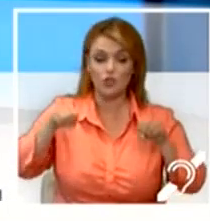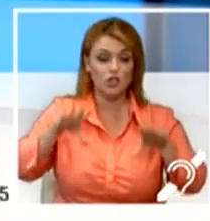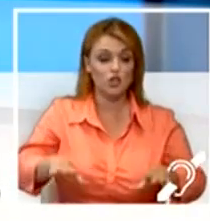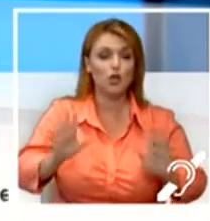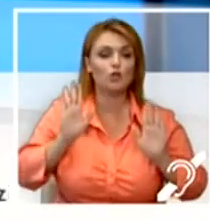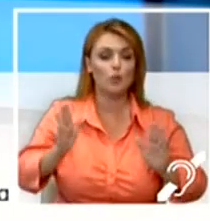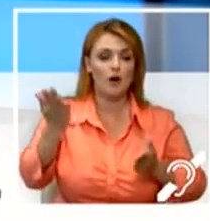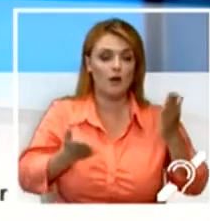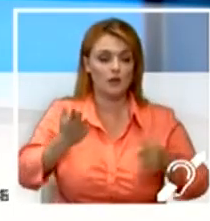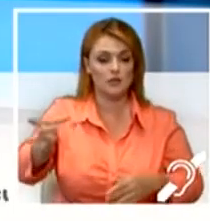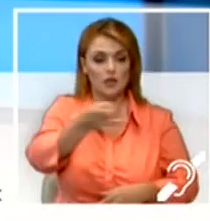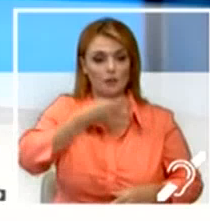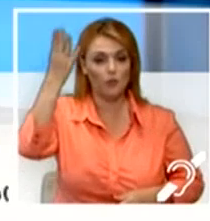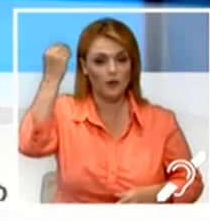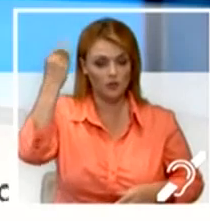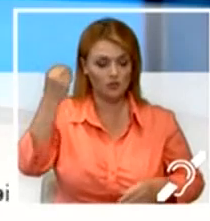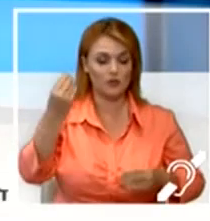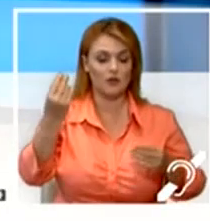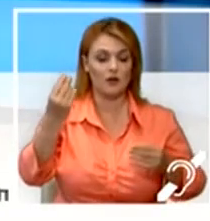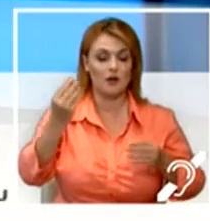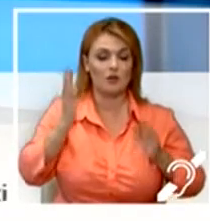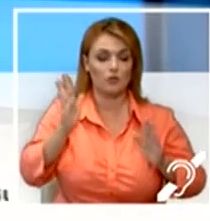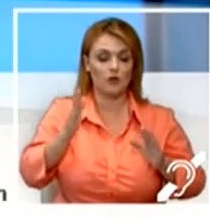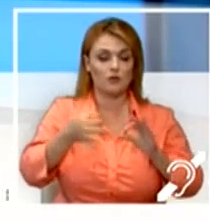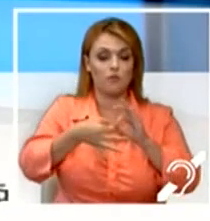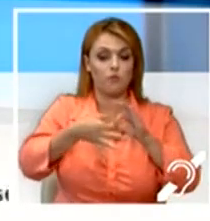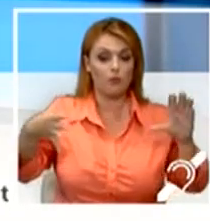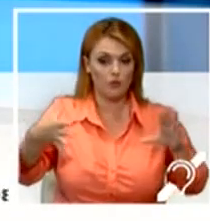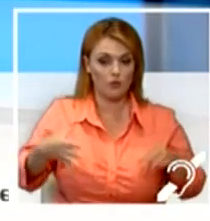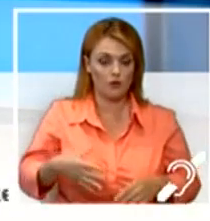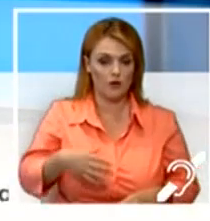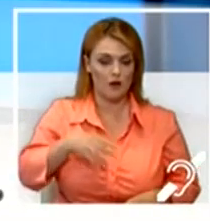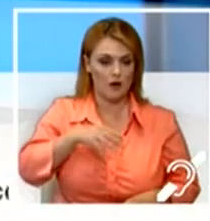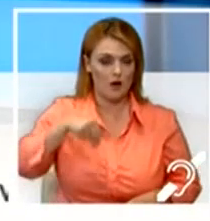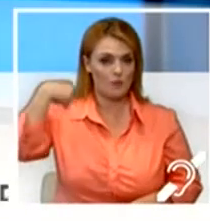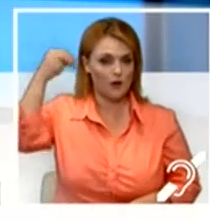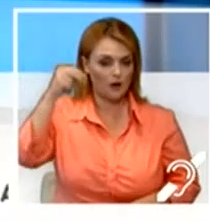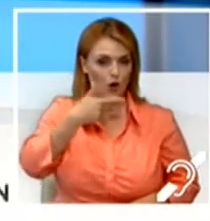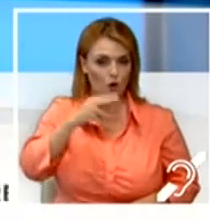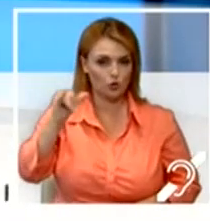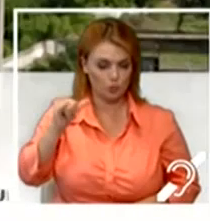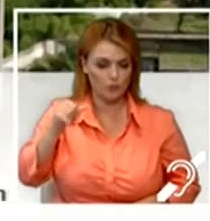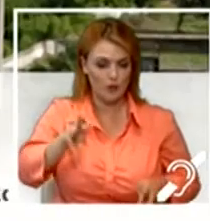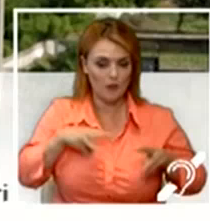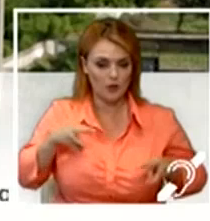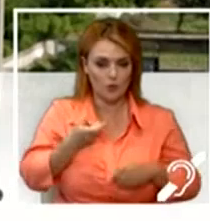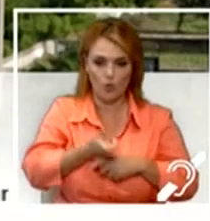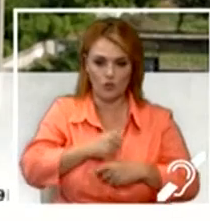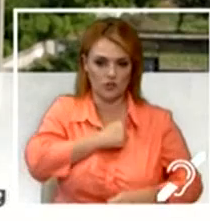șeful legislativului Igor Grosu l-a numit pe Nicolae Tsviatkov mancurt și model de coloana a cincea.